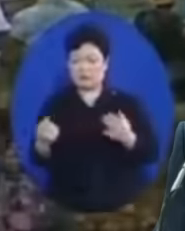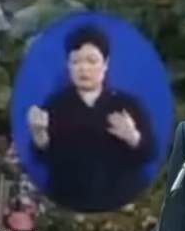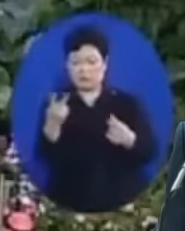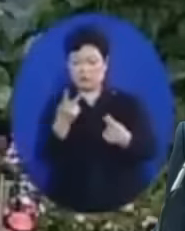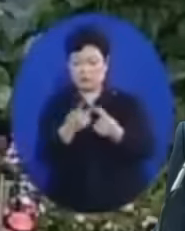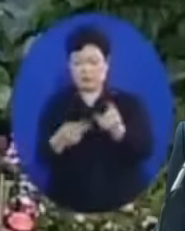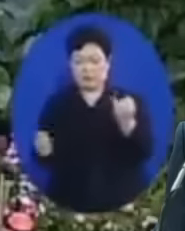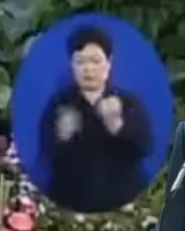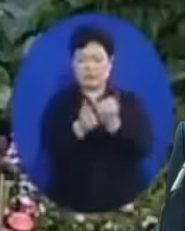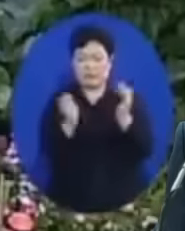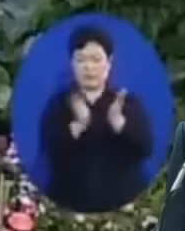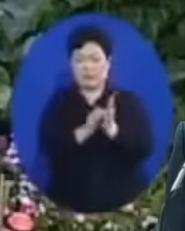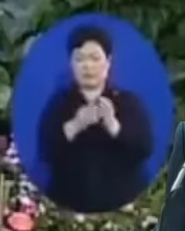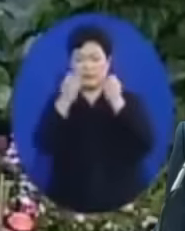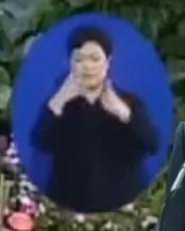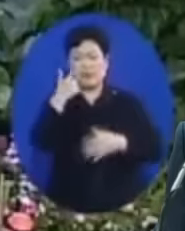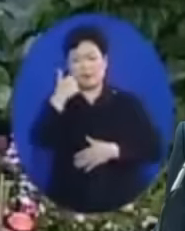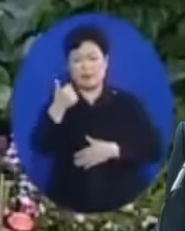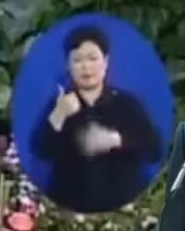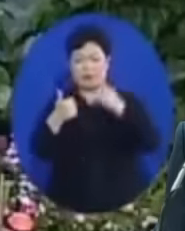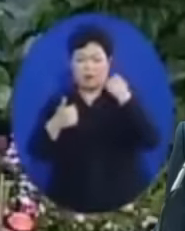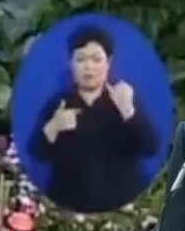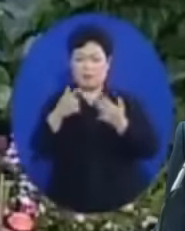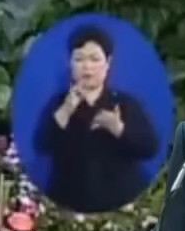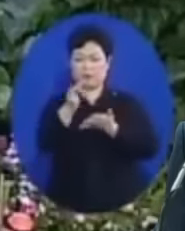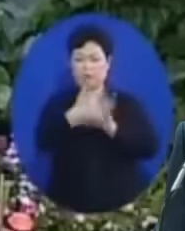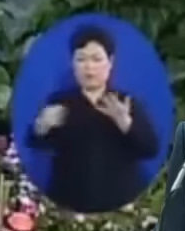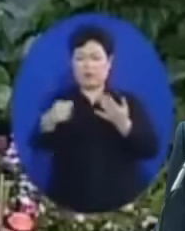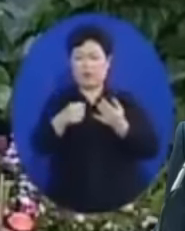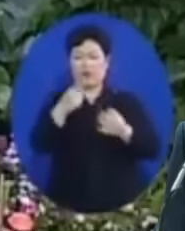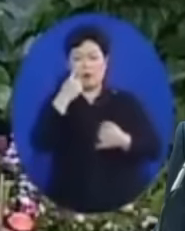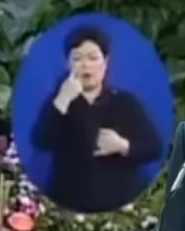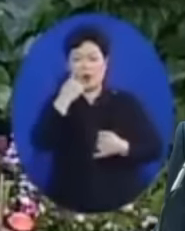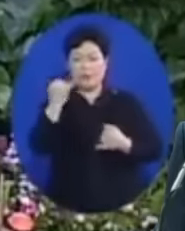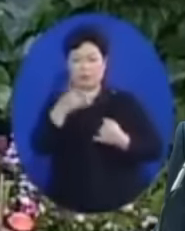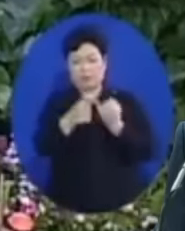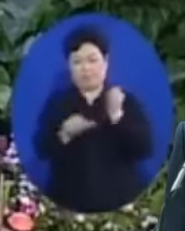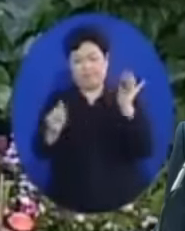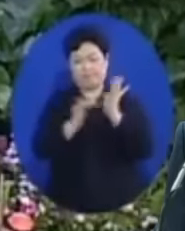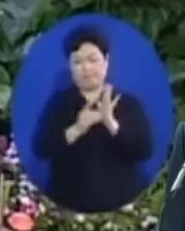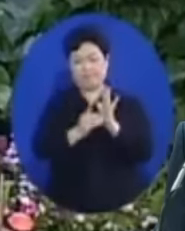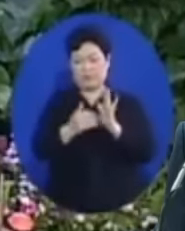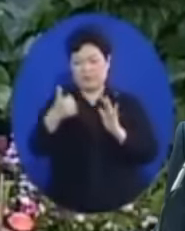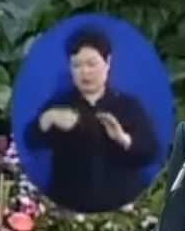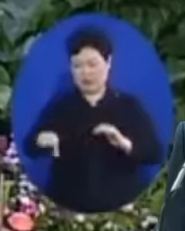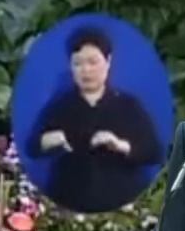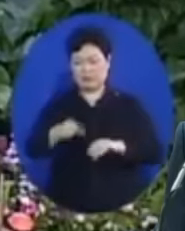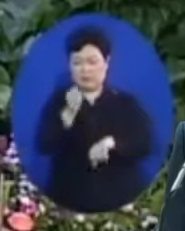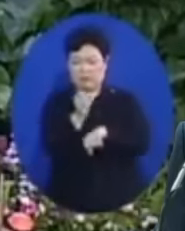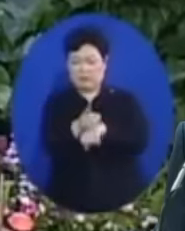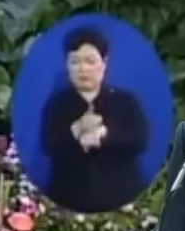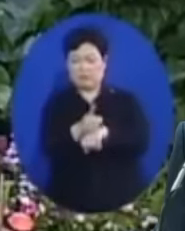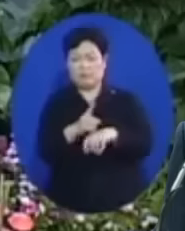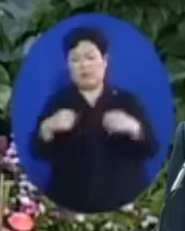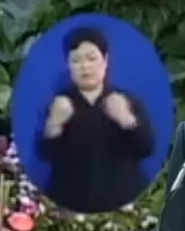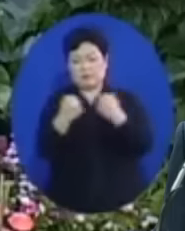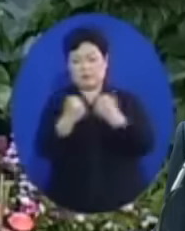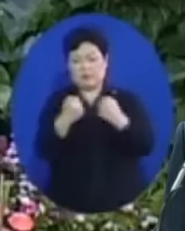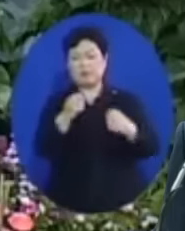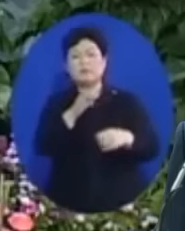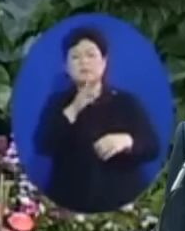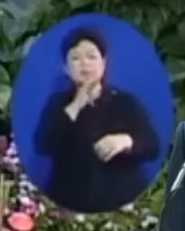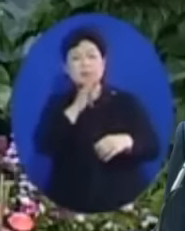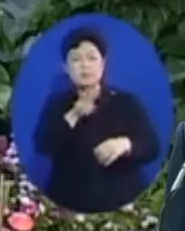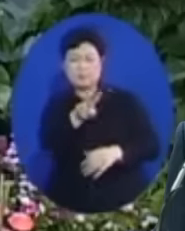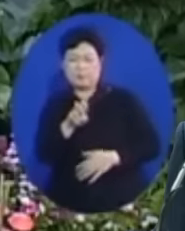돈을 다 빼앗아갔습니다. 어머니는 또 이혼을 해야 했고 이러한 환경에서 오스월드의 성격은 공격적이 되고